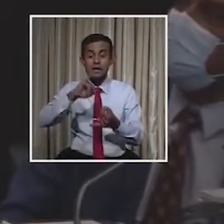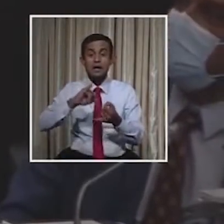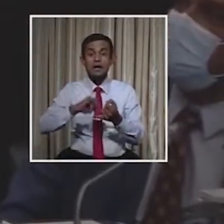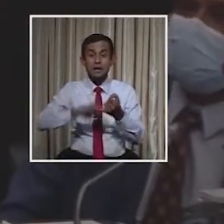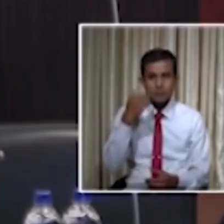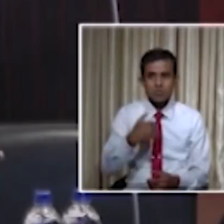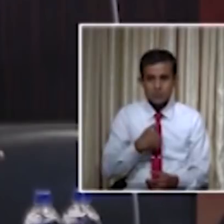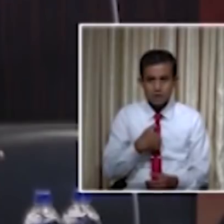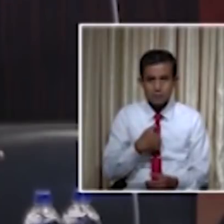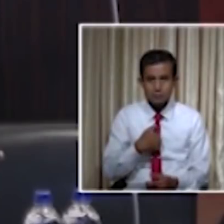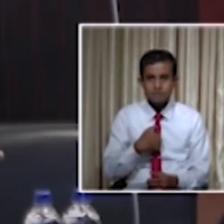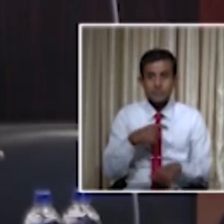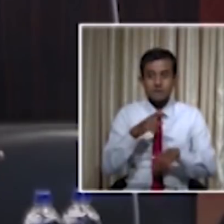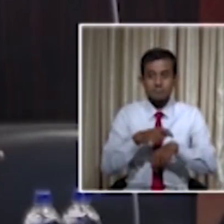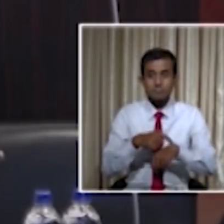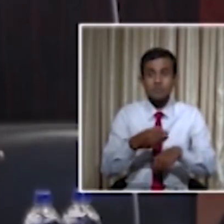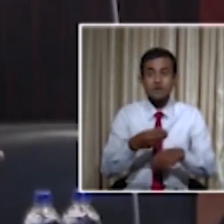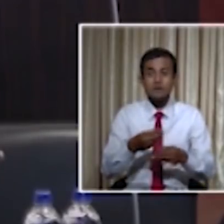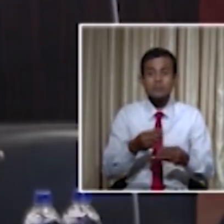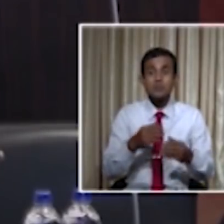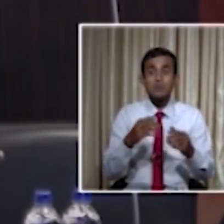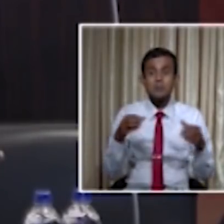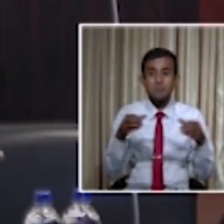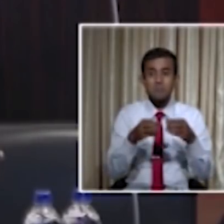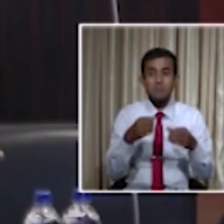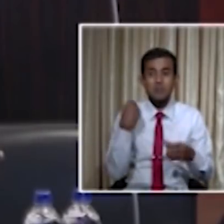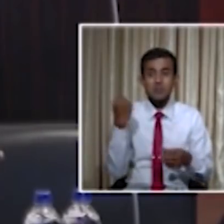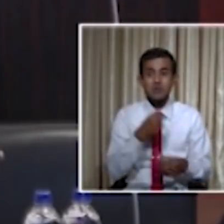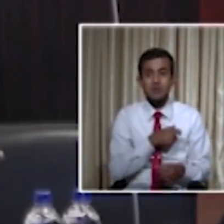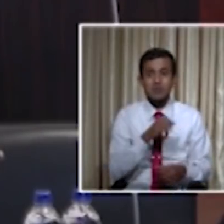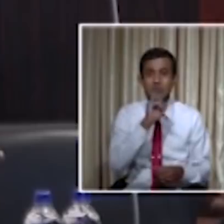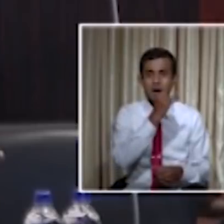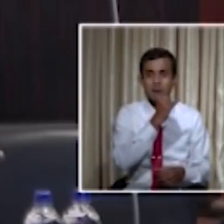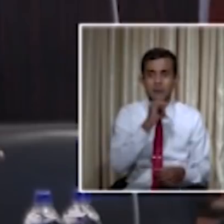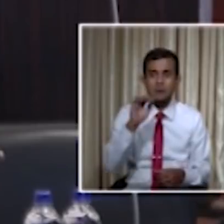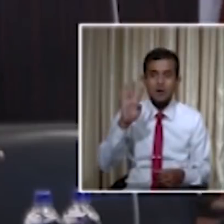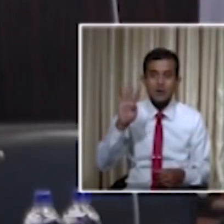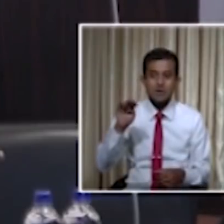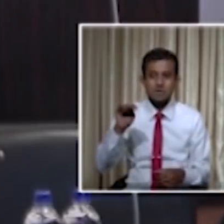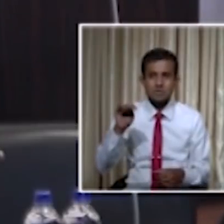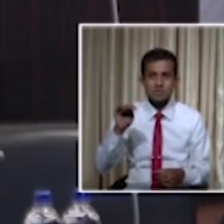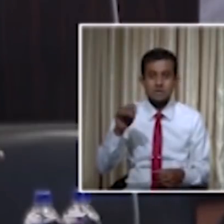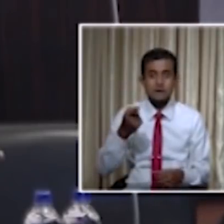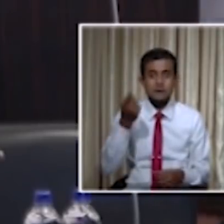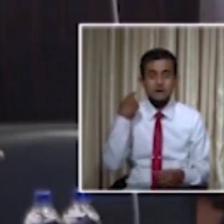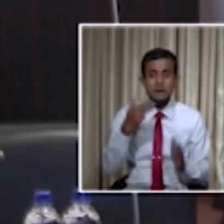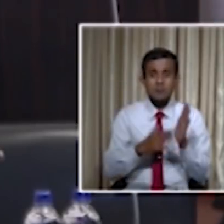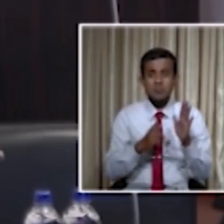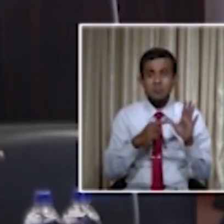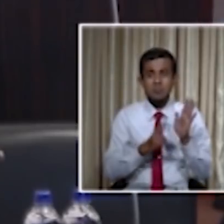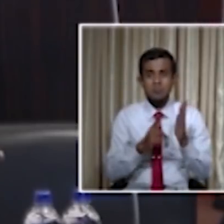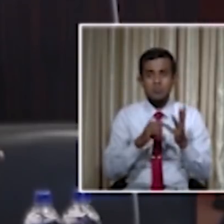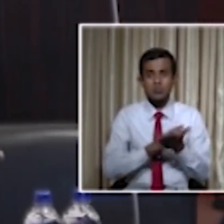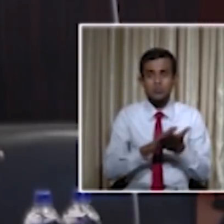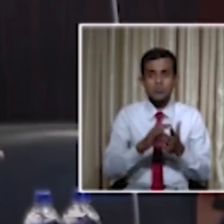අපි වෙලා වෙන් කරගන්නේ පක්ෂ නායක රැස්වීමේ 60:40යි. එතකොට ඊයේ මනුෂ්‍ය නායකකර මැතිතුමා